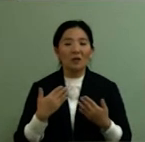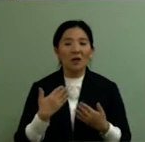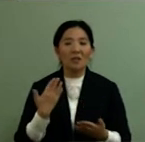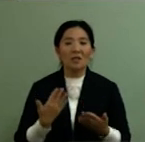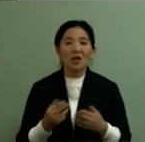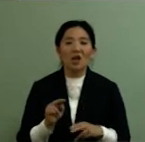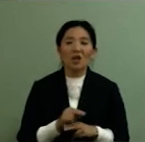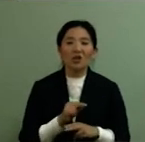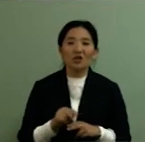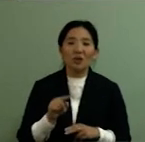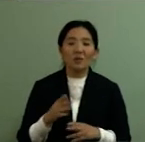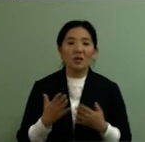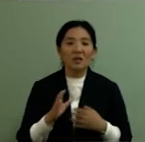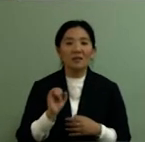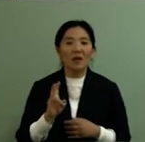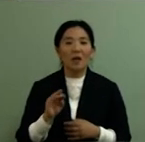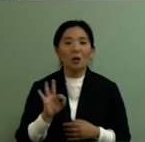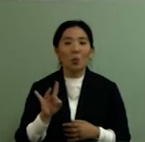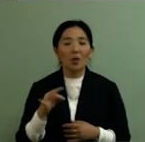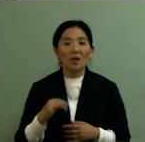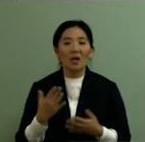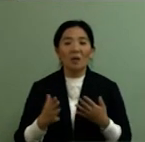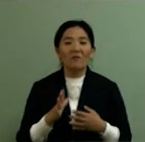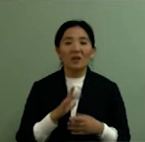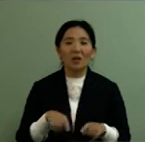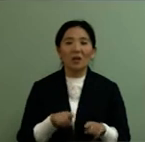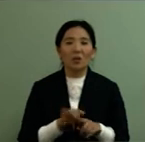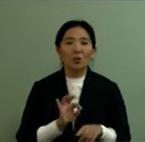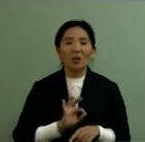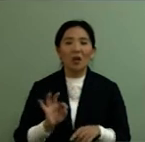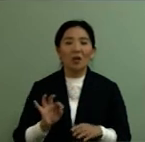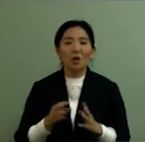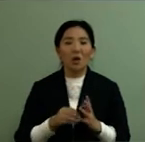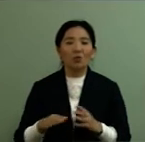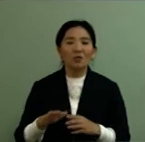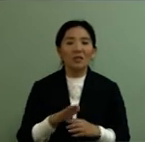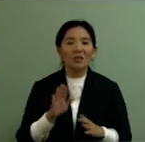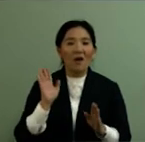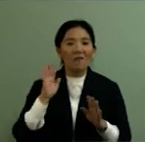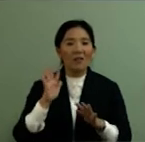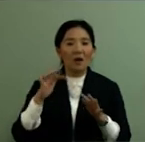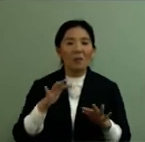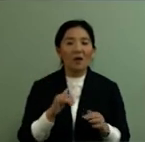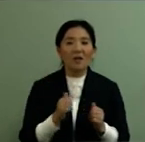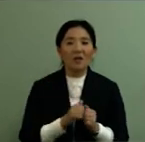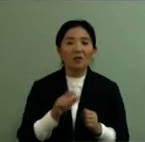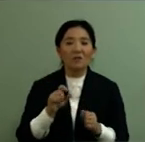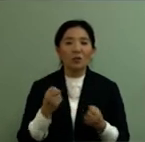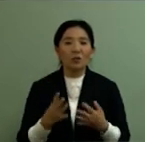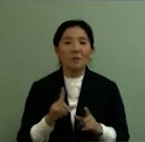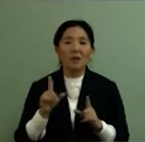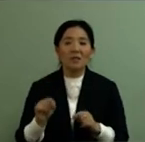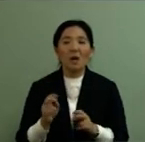или лечебниц, или санаторий. Или бывают такие уникальные участки, как, например, водопады, да, куда человек может